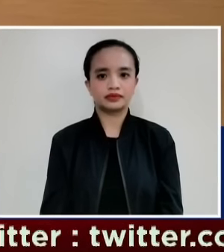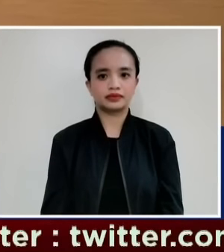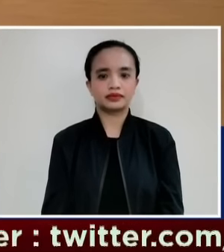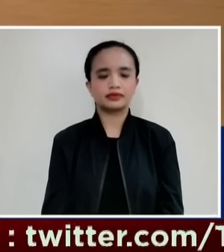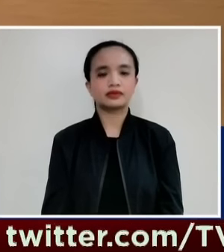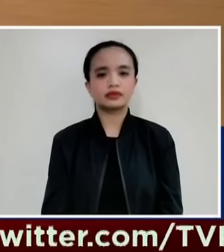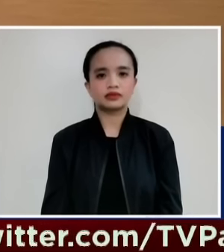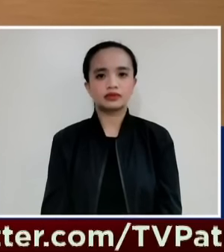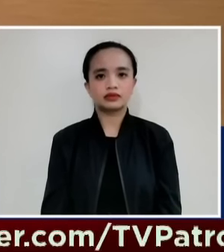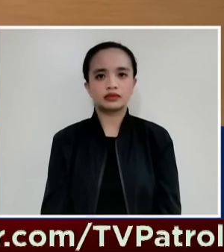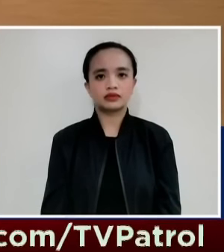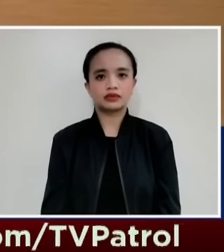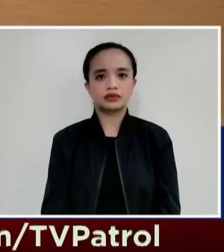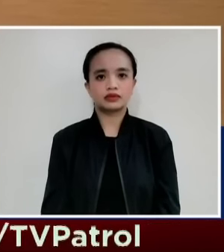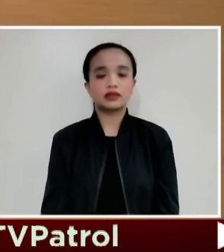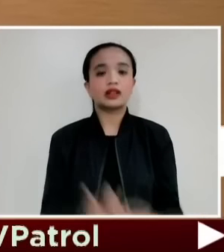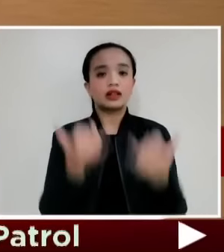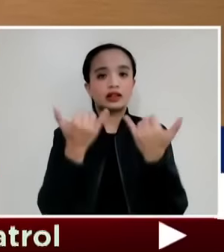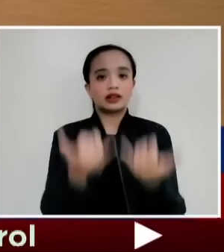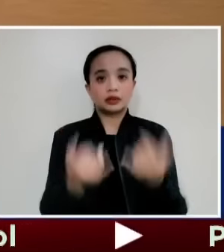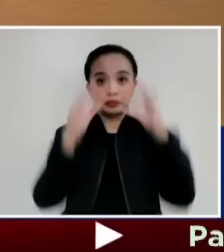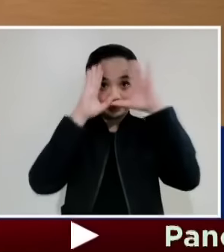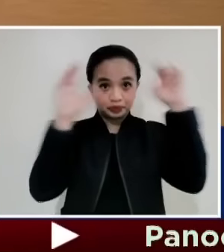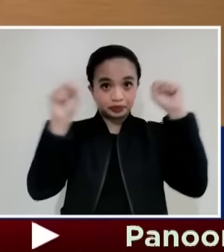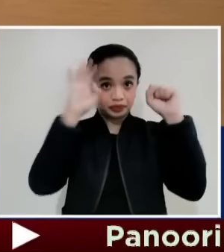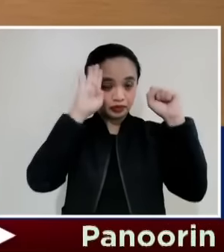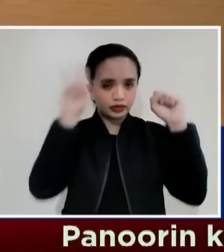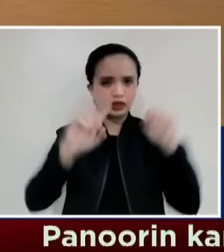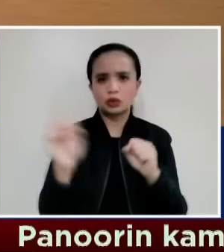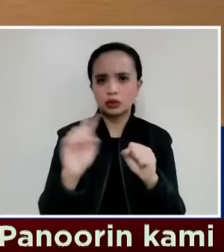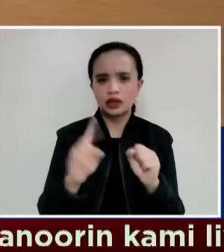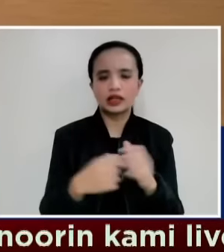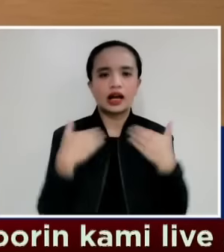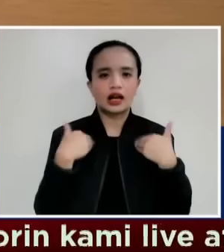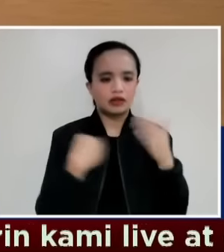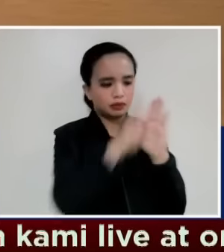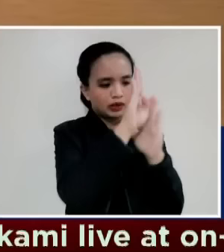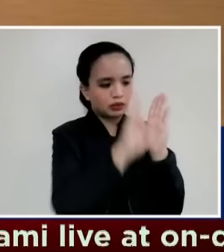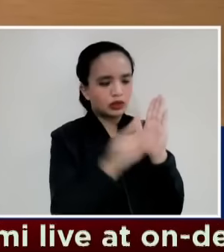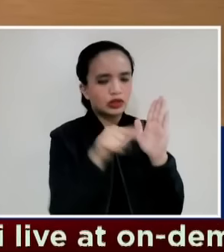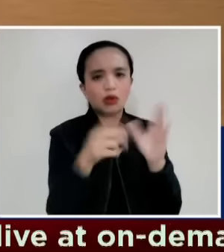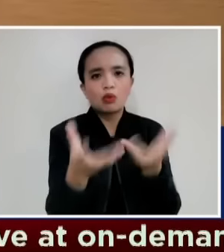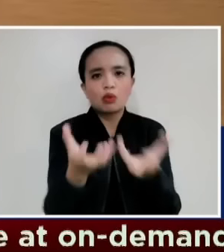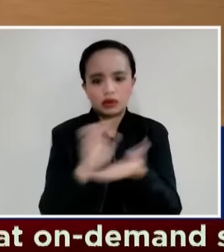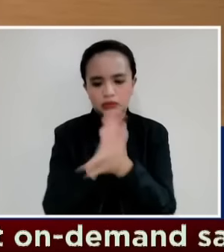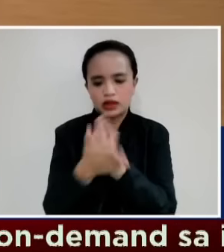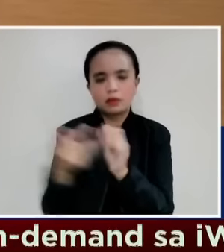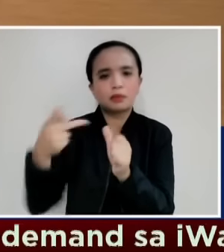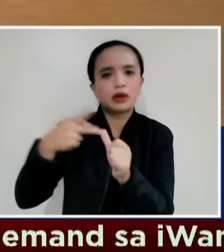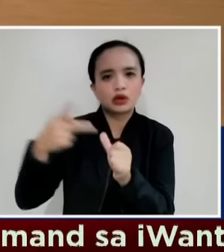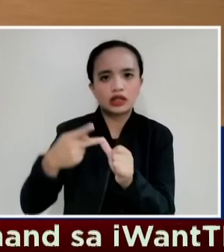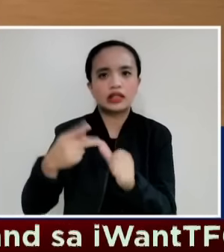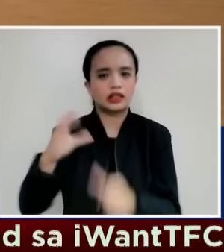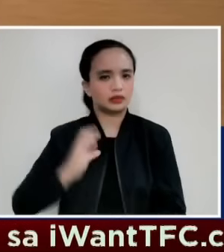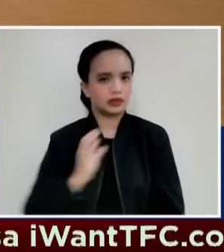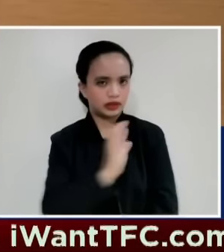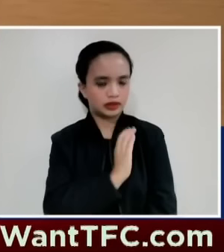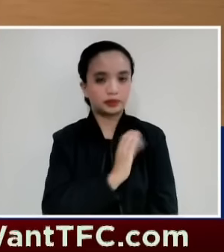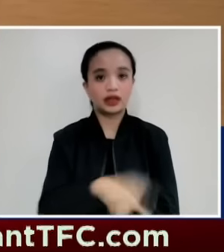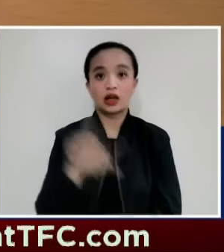Samantala, Henry, nagbilin din si Pangulo Marcos na mga panukalang batas na nais niyang unahin ng Kongreso. Ito ay ilang tax